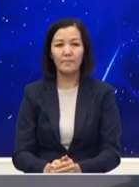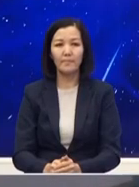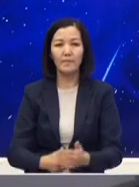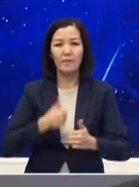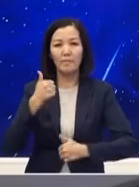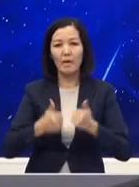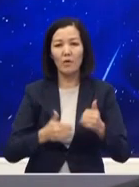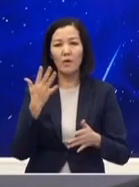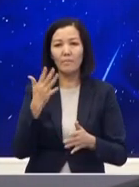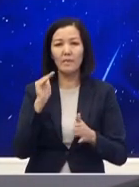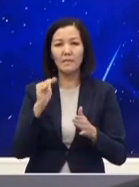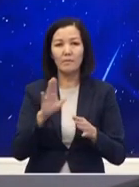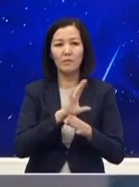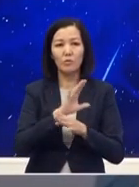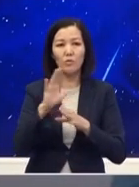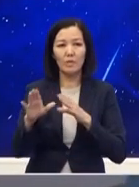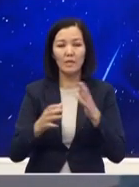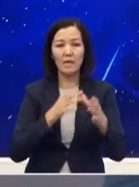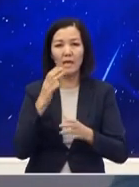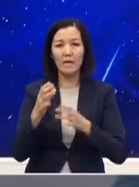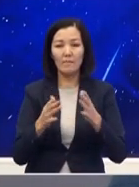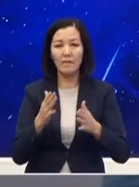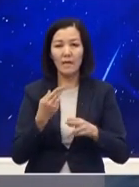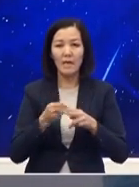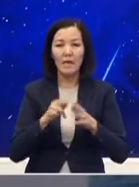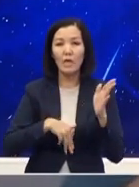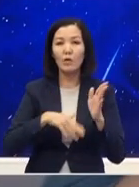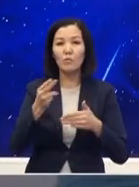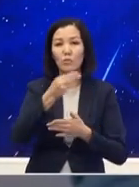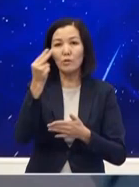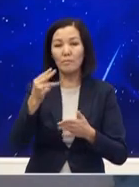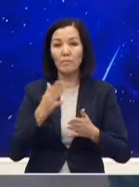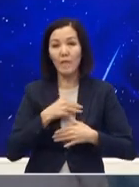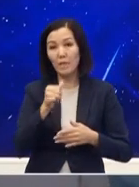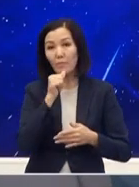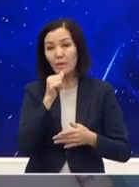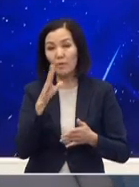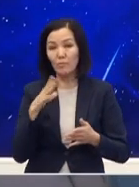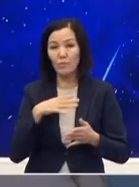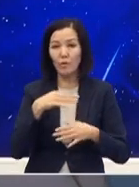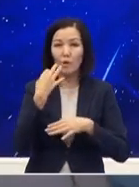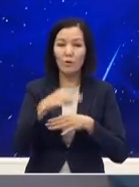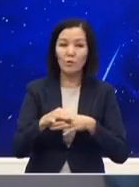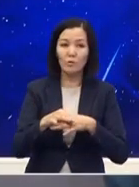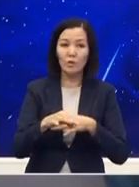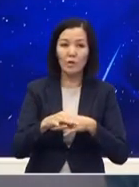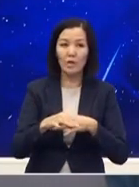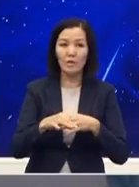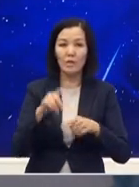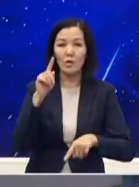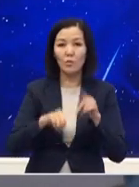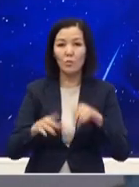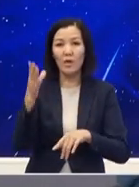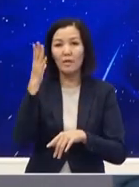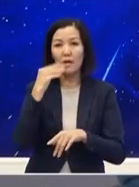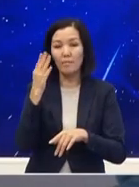Байқауға 5 мыңдай картина жолданыпты. Әлемдегі менмін деген суретшілер еңбегі. Мен де бағымды сынаған едім. Күзгі пейзажында туған Алматымды